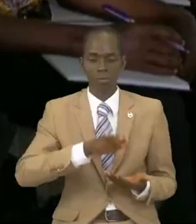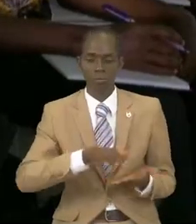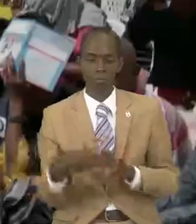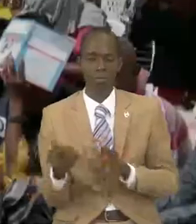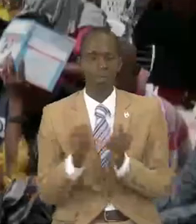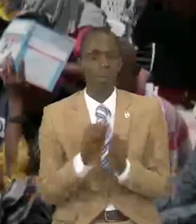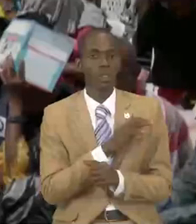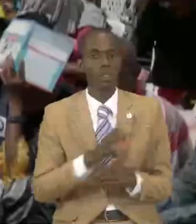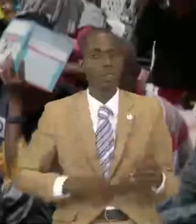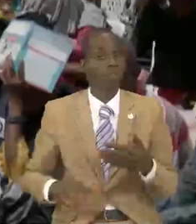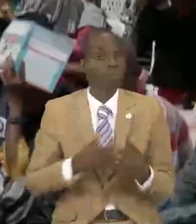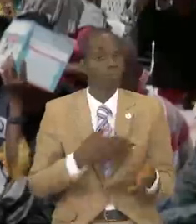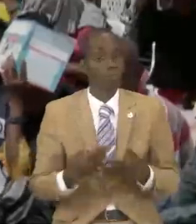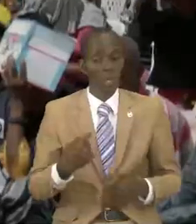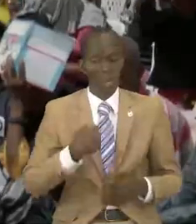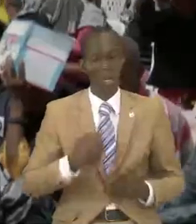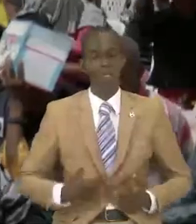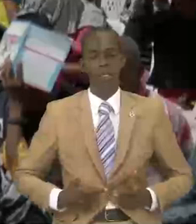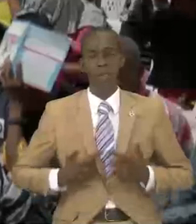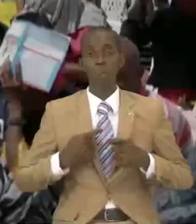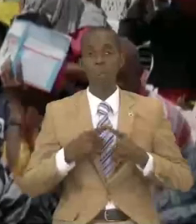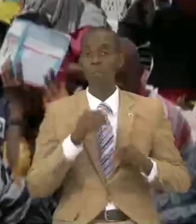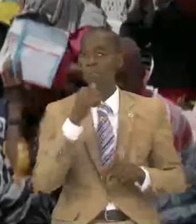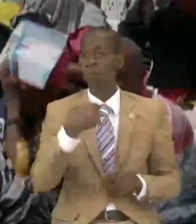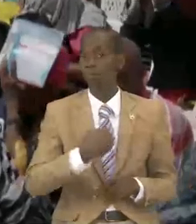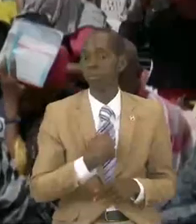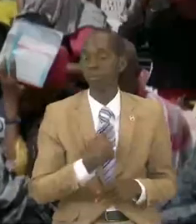je vis, ce n'est plus moi qui vis.